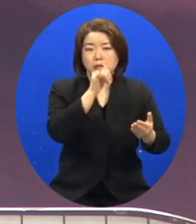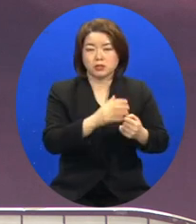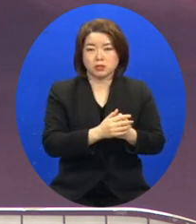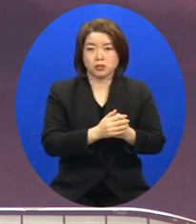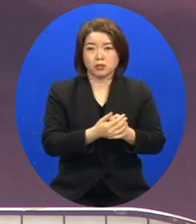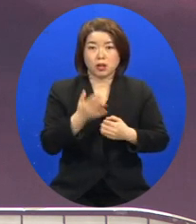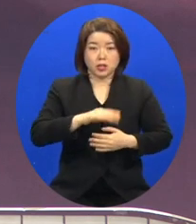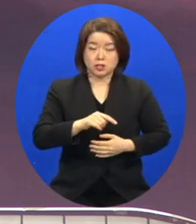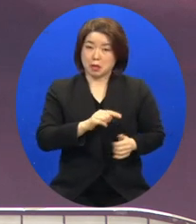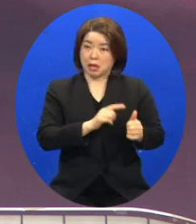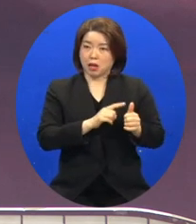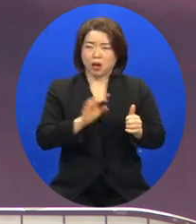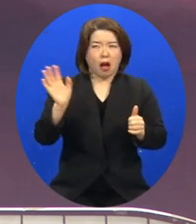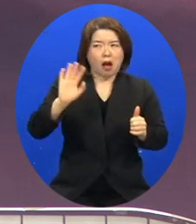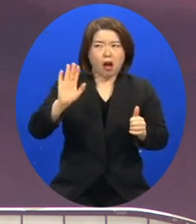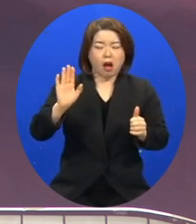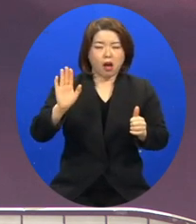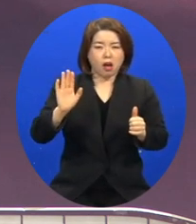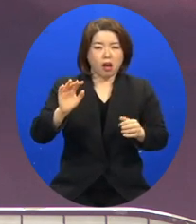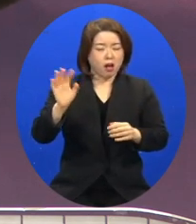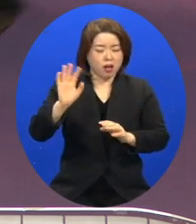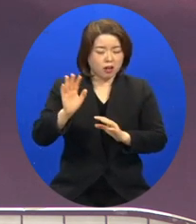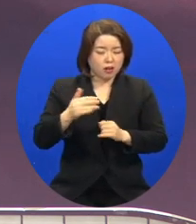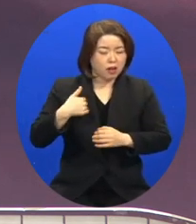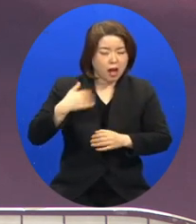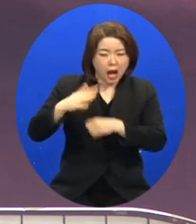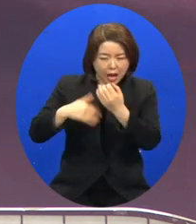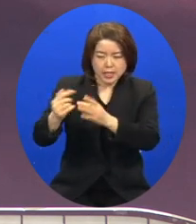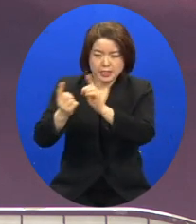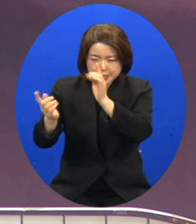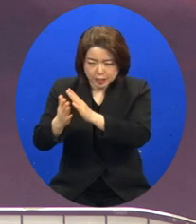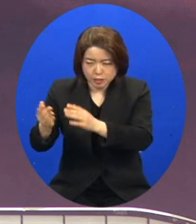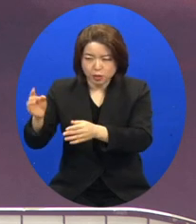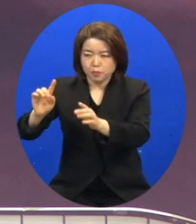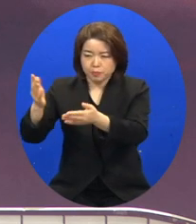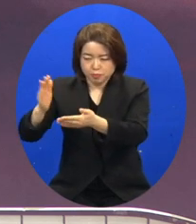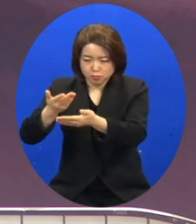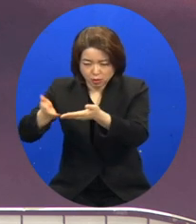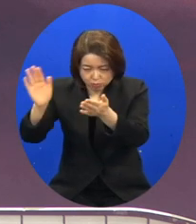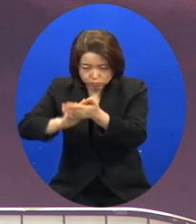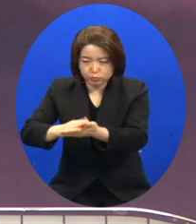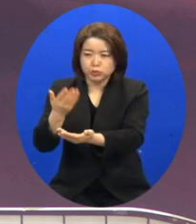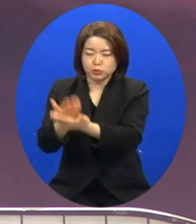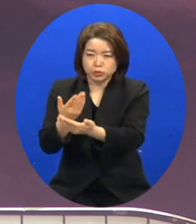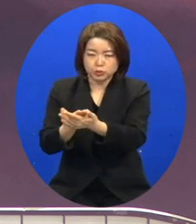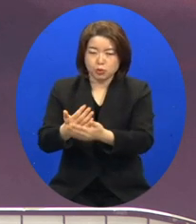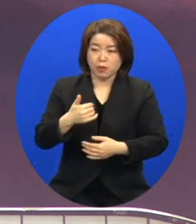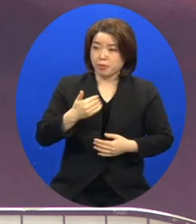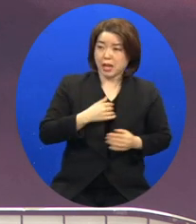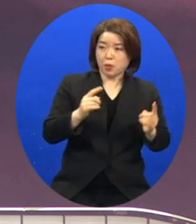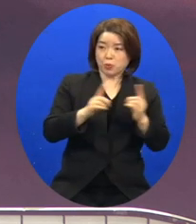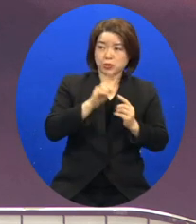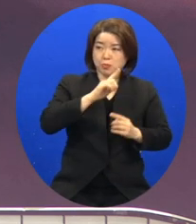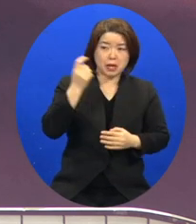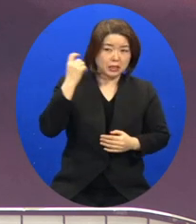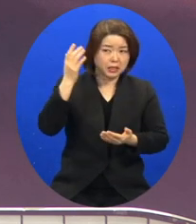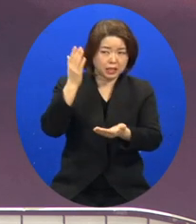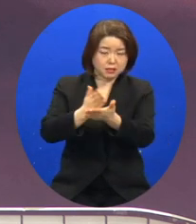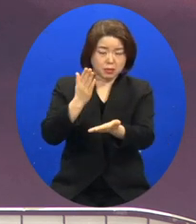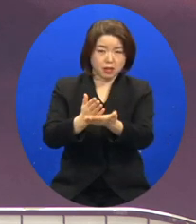거절합니다 하나님이 직접 고치시고 제가 고쳤다 는 말을 듣지 않기 원합니다 그랬더니